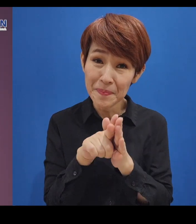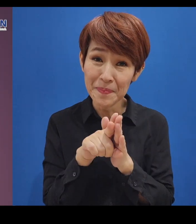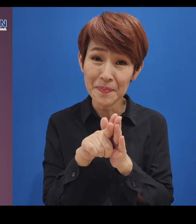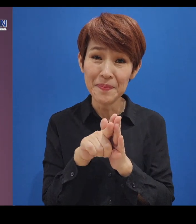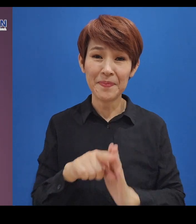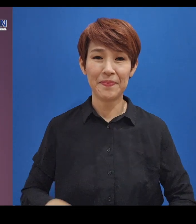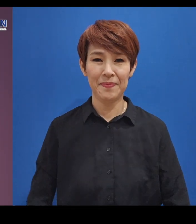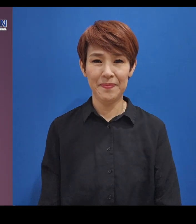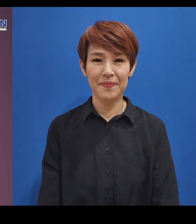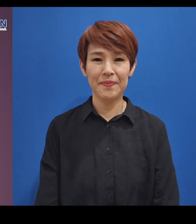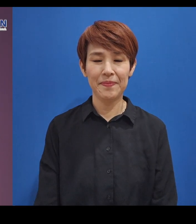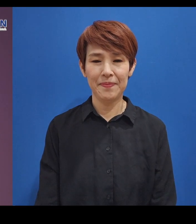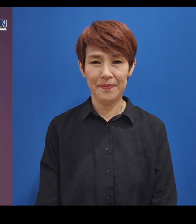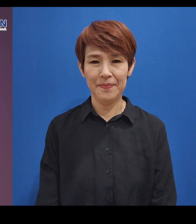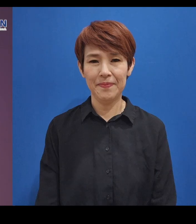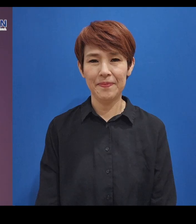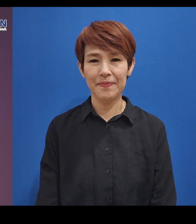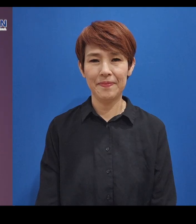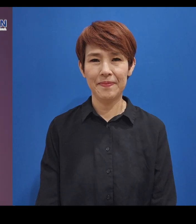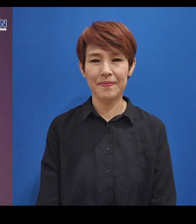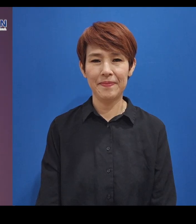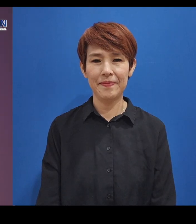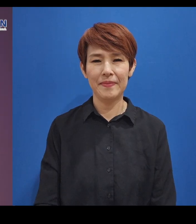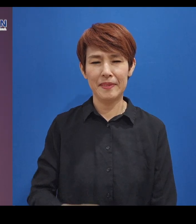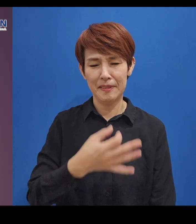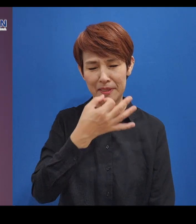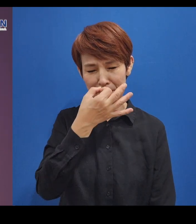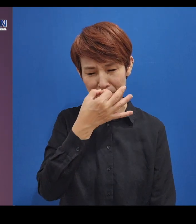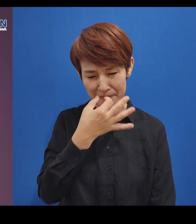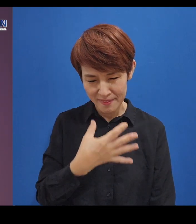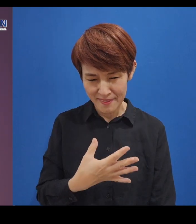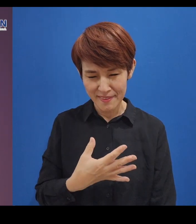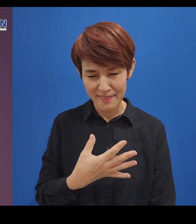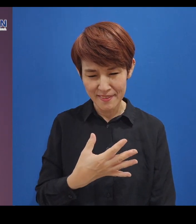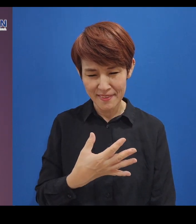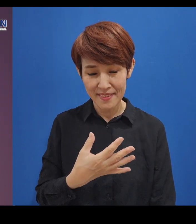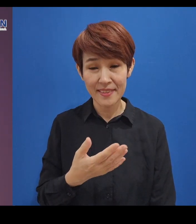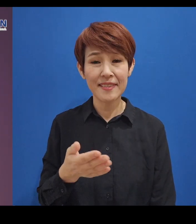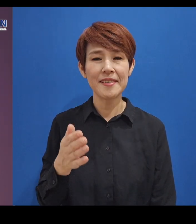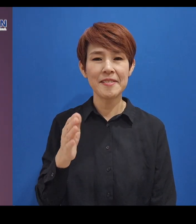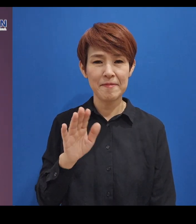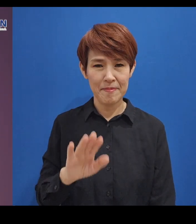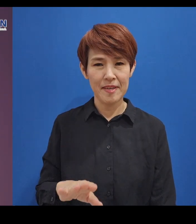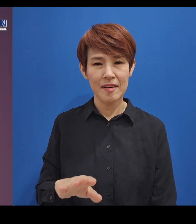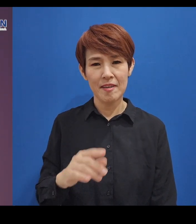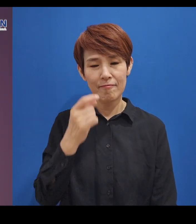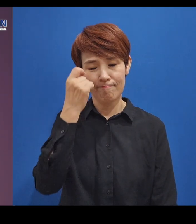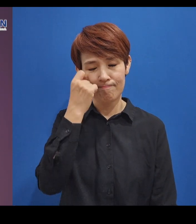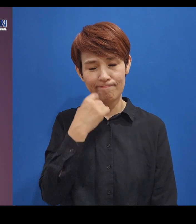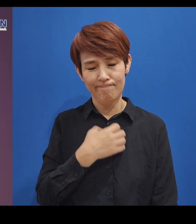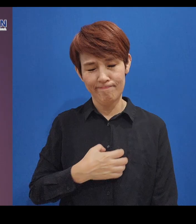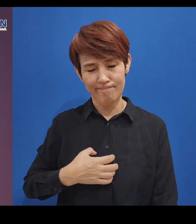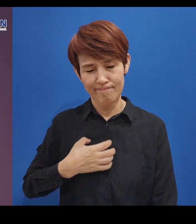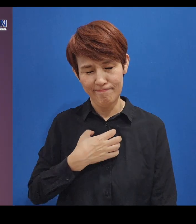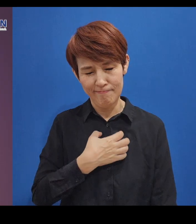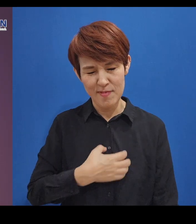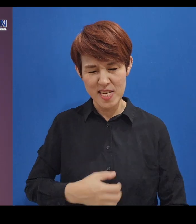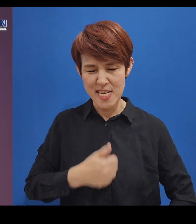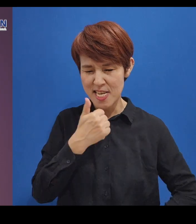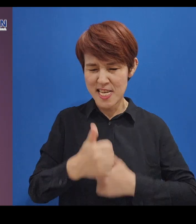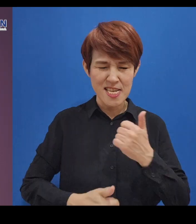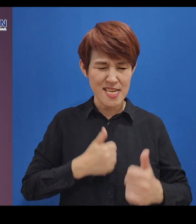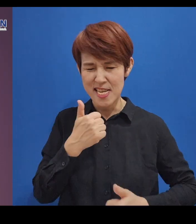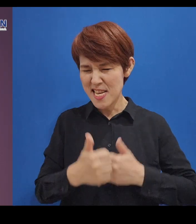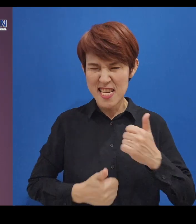믿습니다. 그러니까요, 힘들수록 마음이 슬프고 곤고하고 분노가